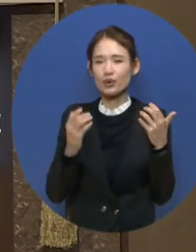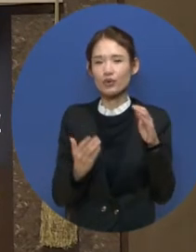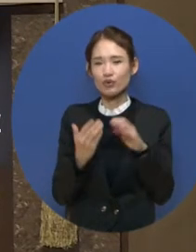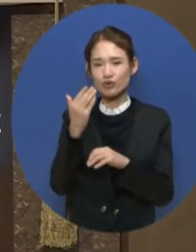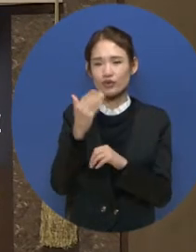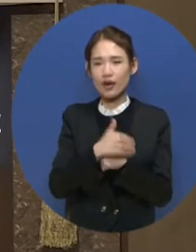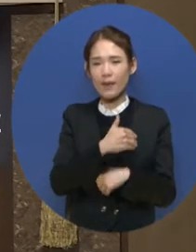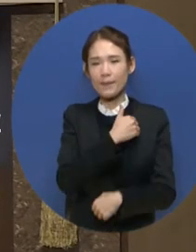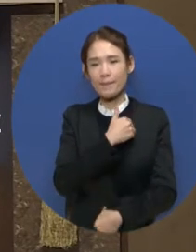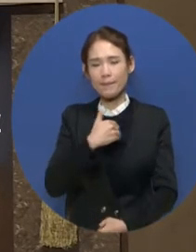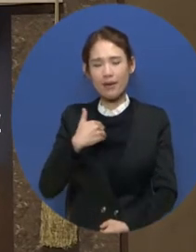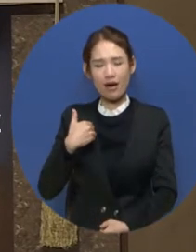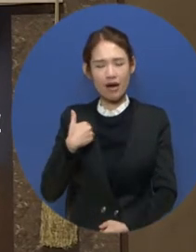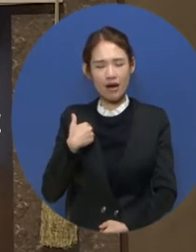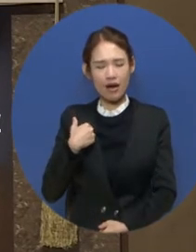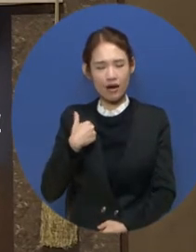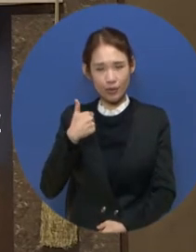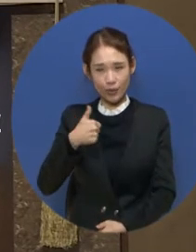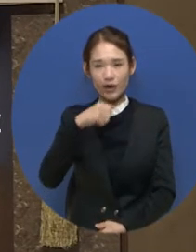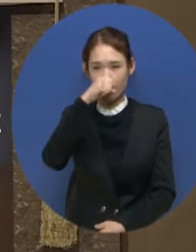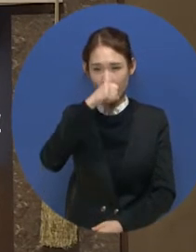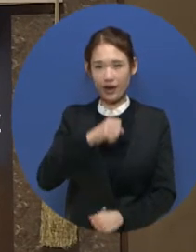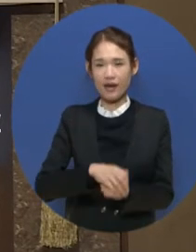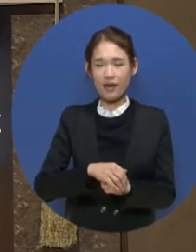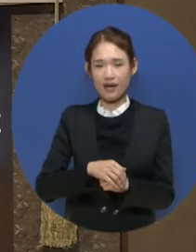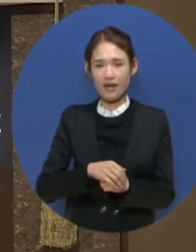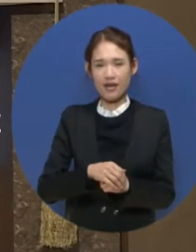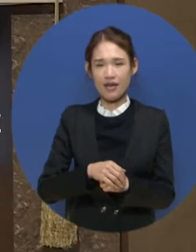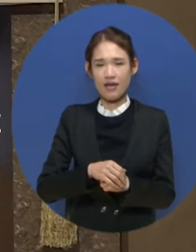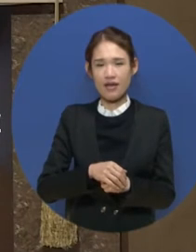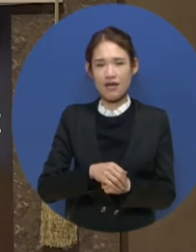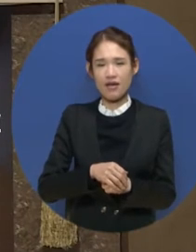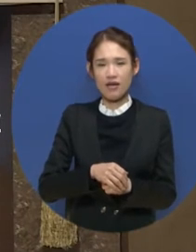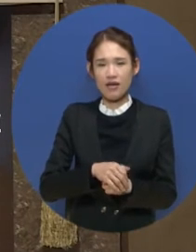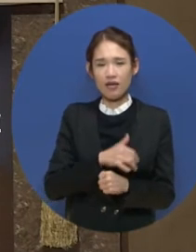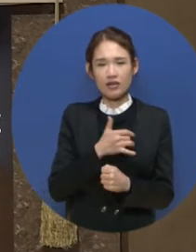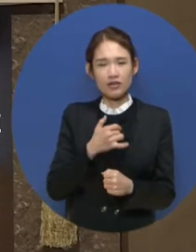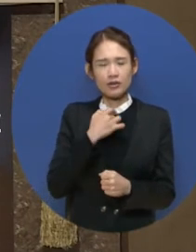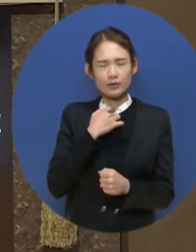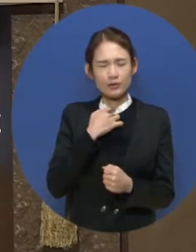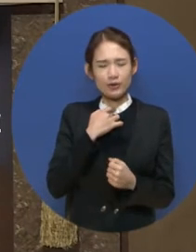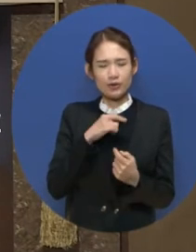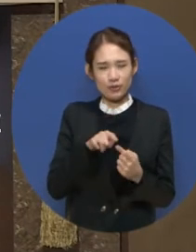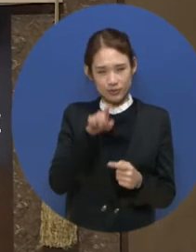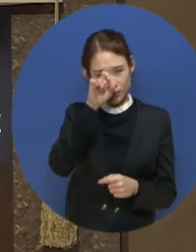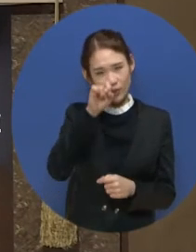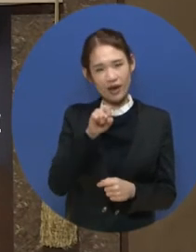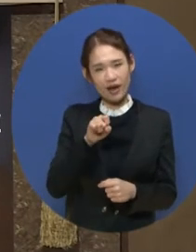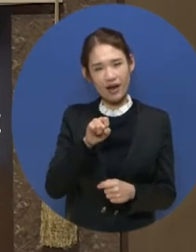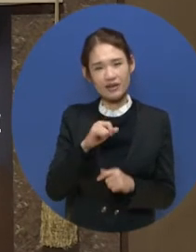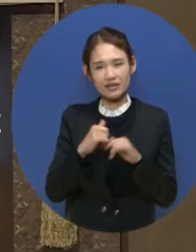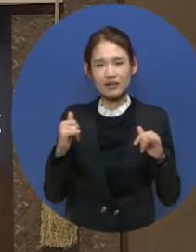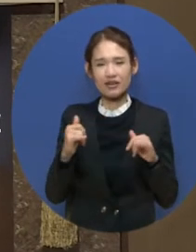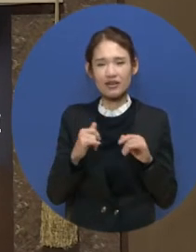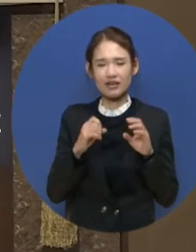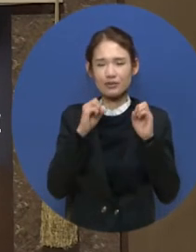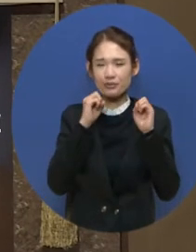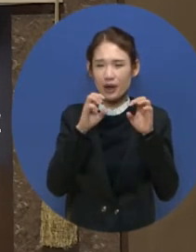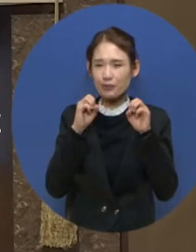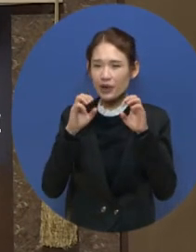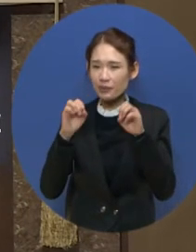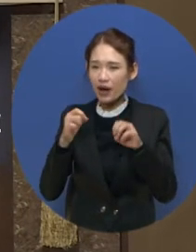후반의 만족도가 계속 나오고 있습니다 그래서 이거는 아이참 넘나 좋은 건데 사람들에게 널리